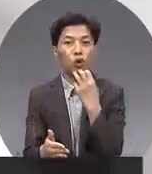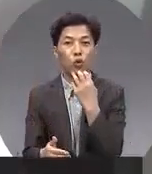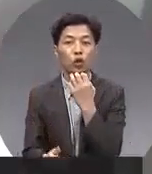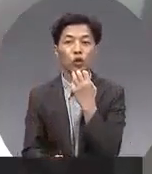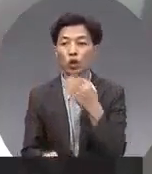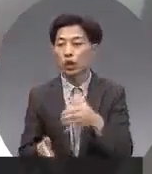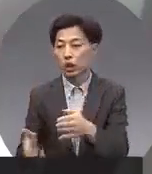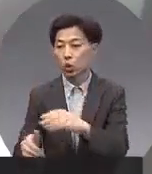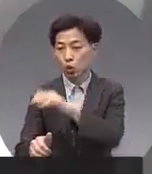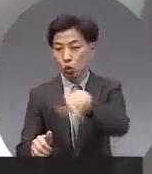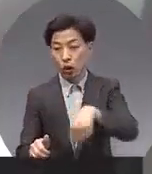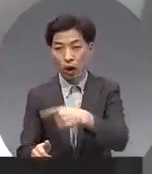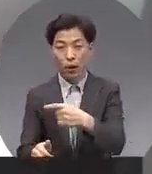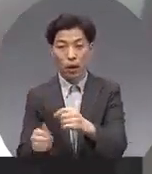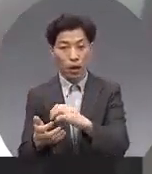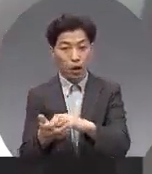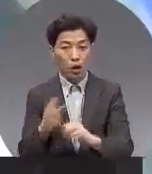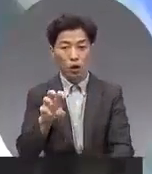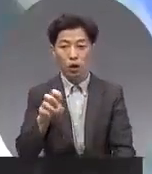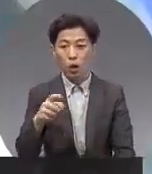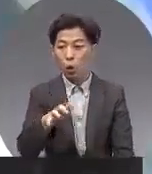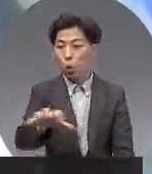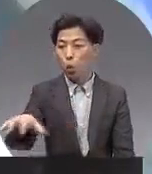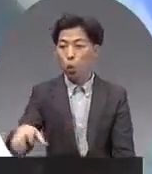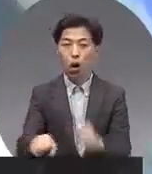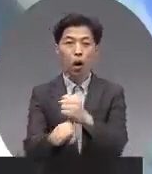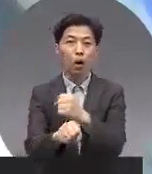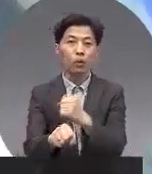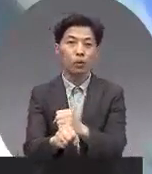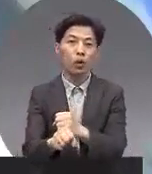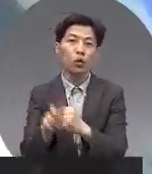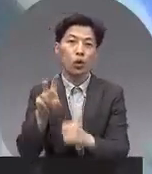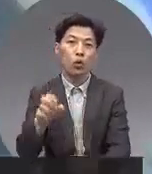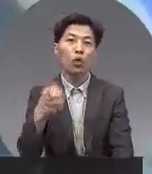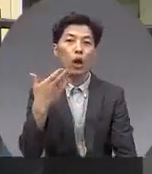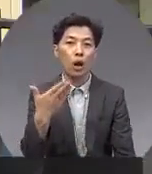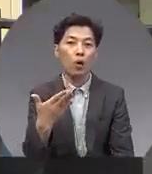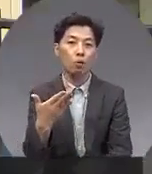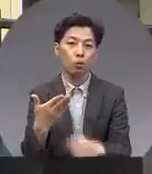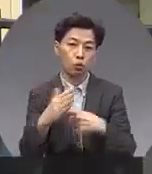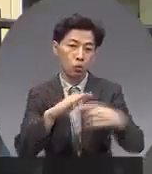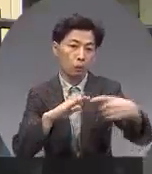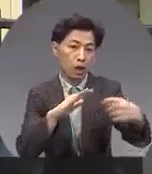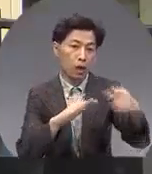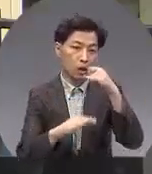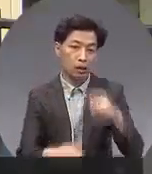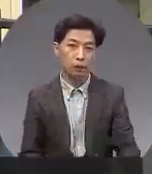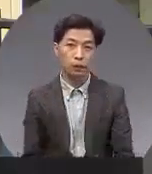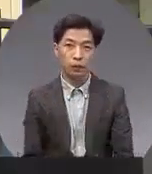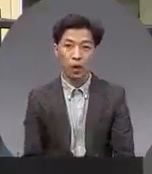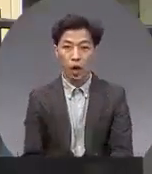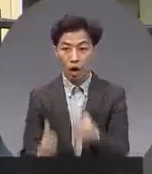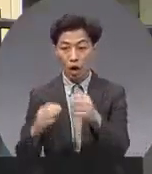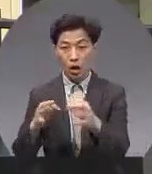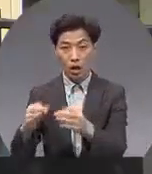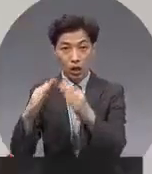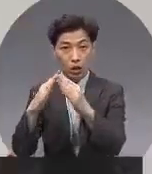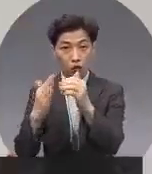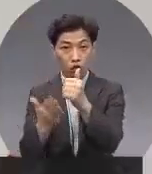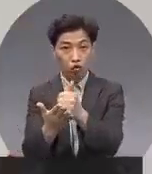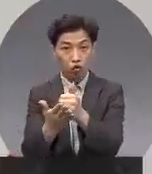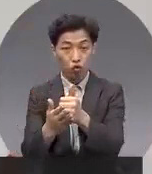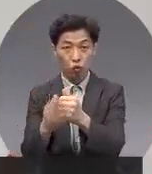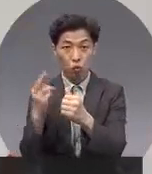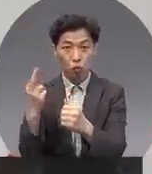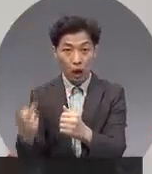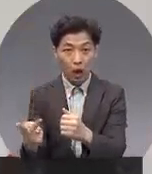일대 31곳을 돌며 89차례나 절도 행각을 벌였습니다. 대부분 무인 점포들이 당했는데 많게는